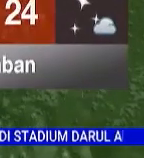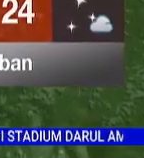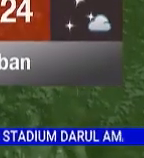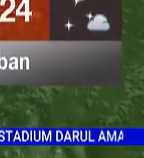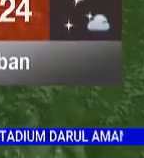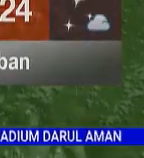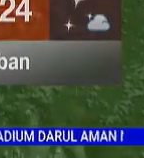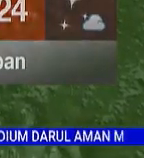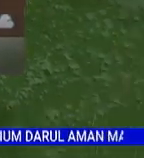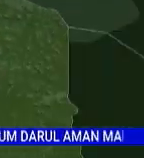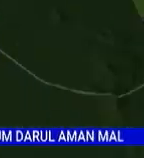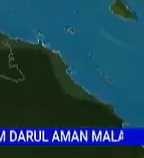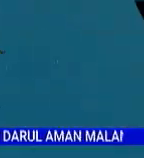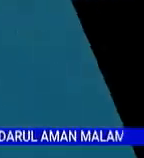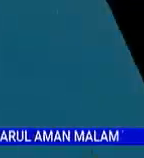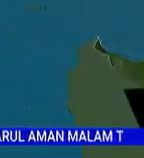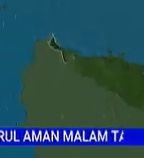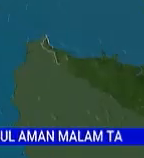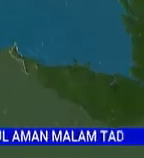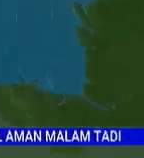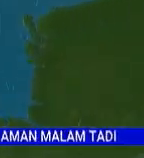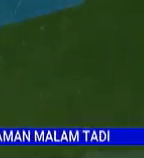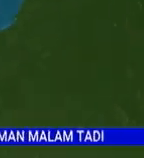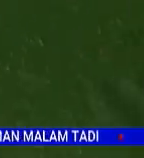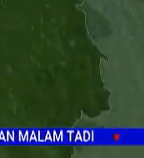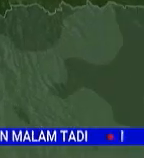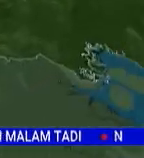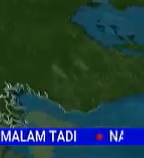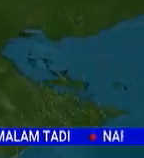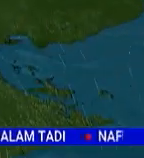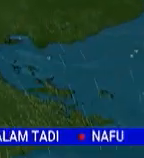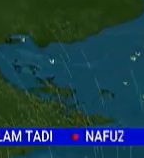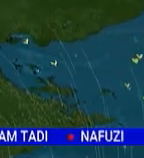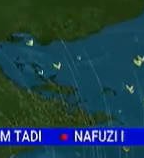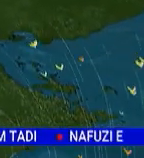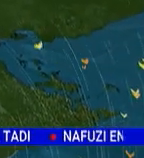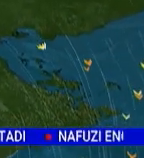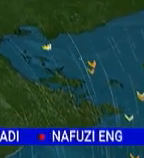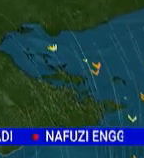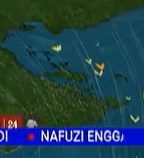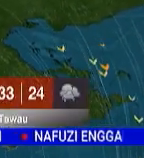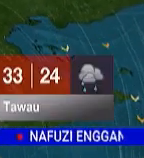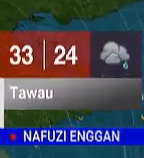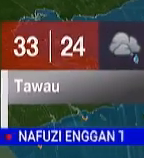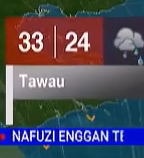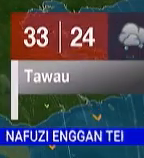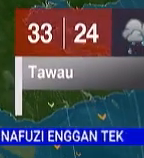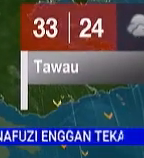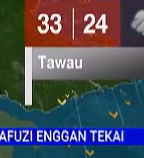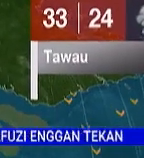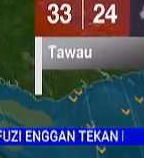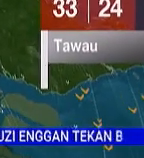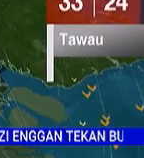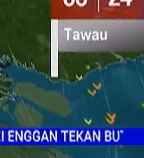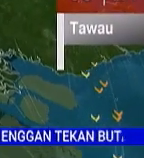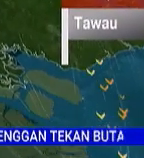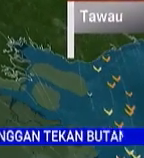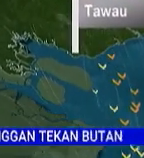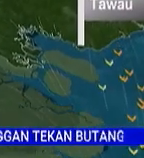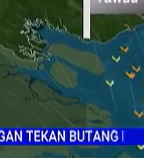cuaca hujan dan ribut petir sedang berlaku pada petang ini di sekitar kawasan utara Semenanjung seperti di negeri